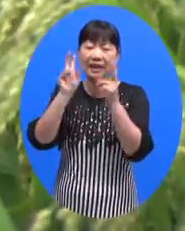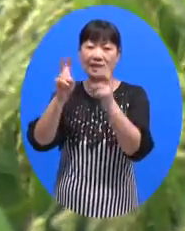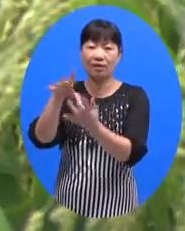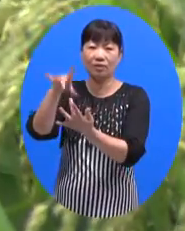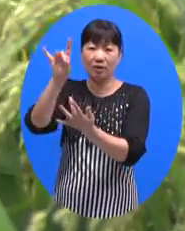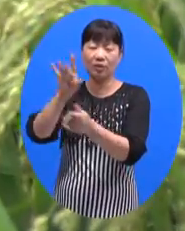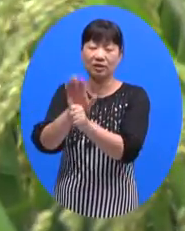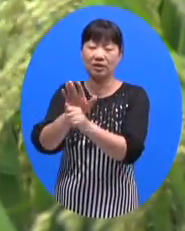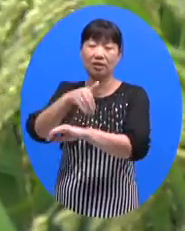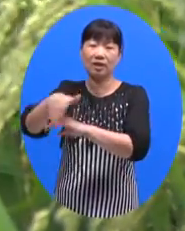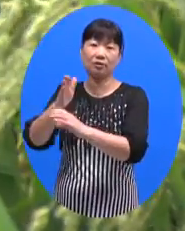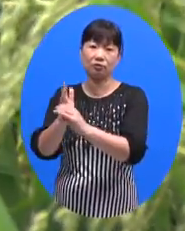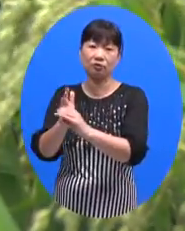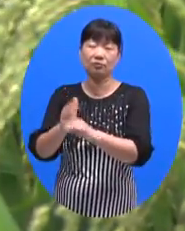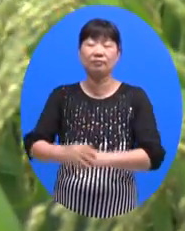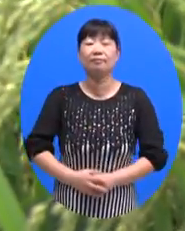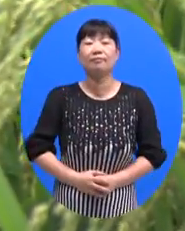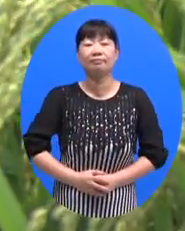경기 gtv 20입니다